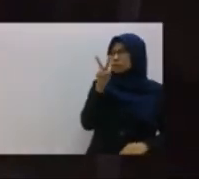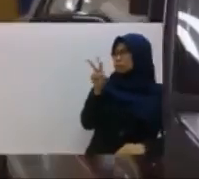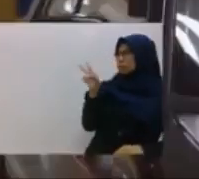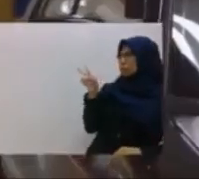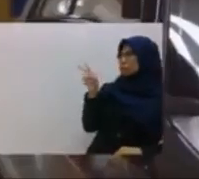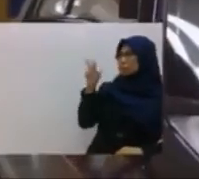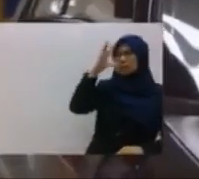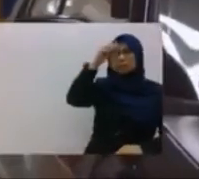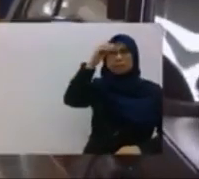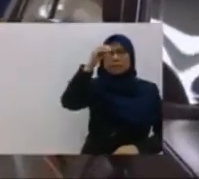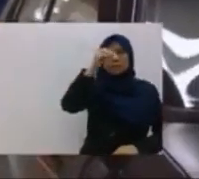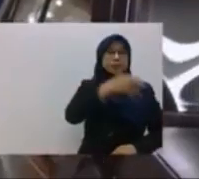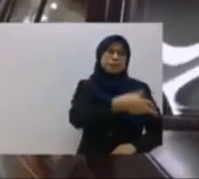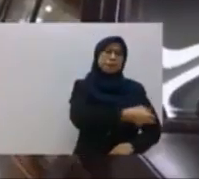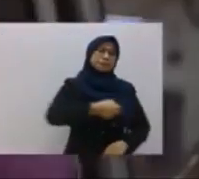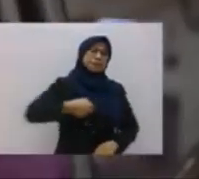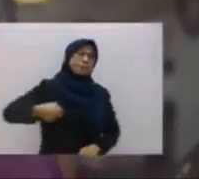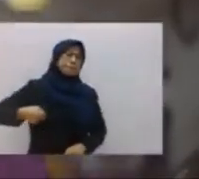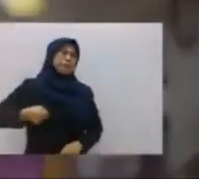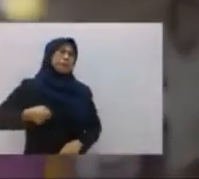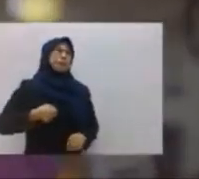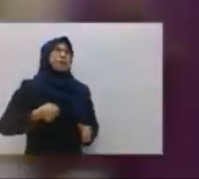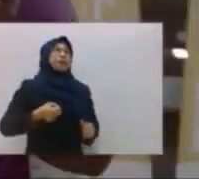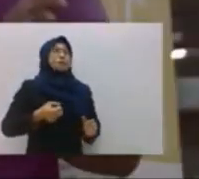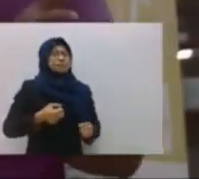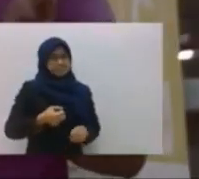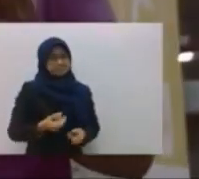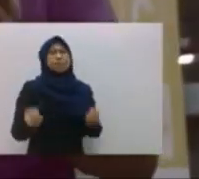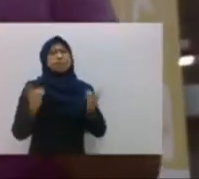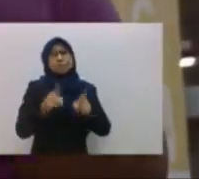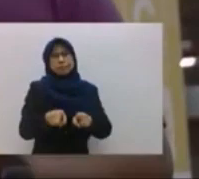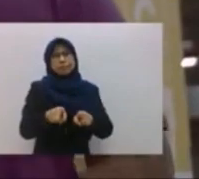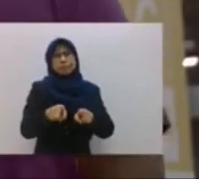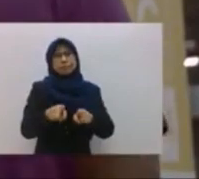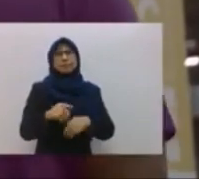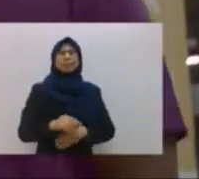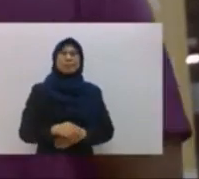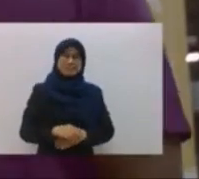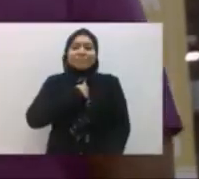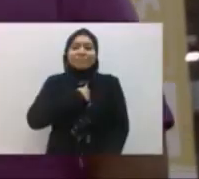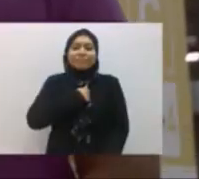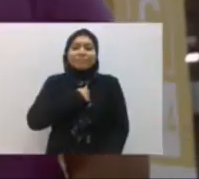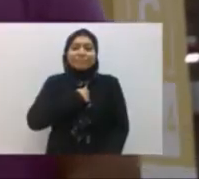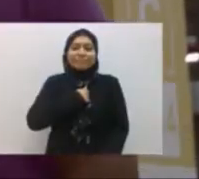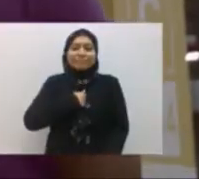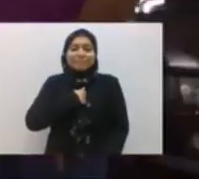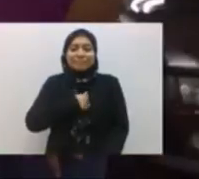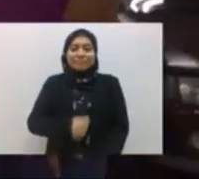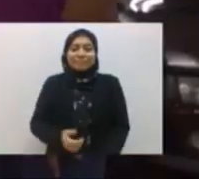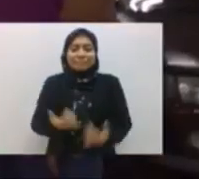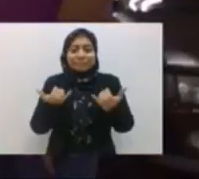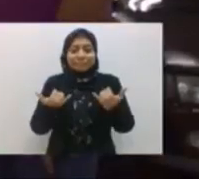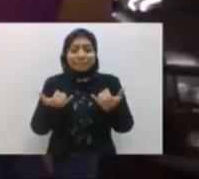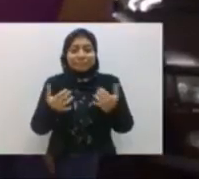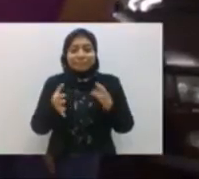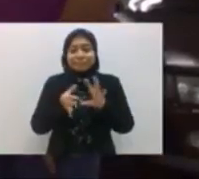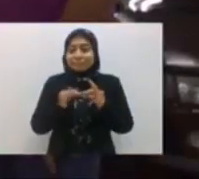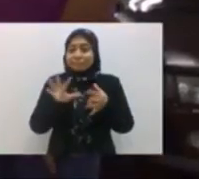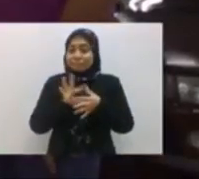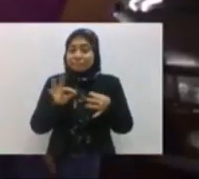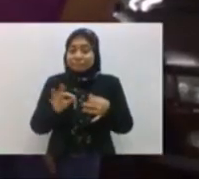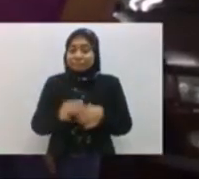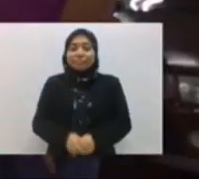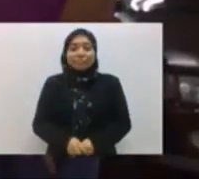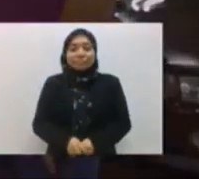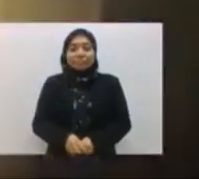abang. Saya buka pintu, alamak. Macam itulah cerita saya. Saya minta maaf ya. Sekarang